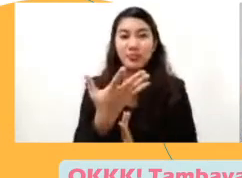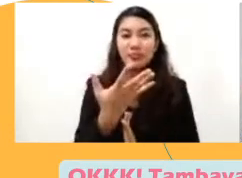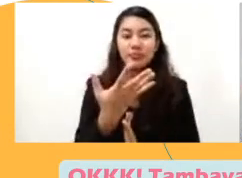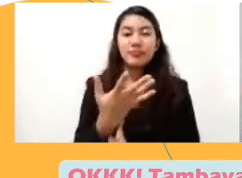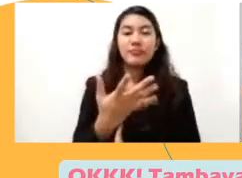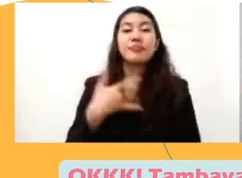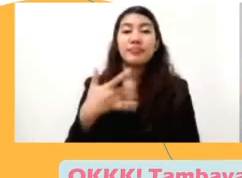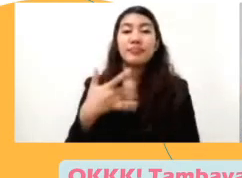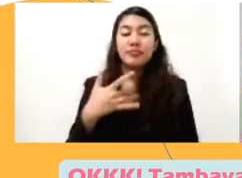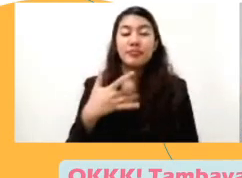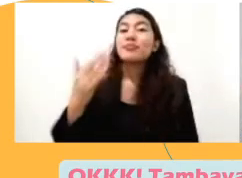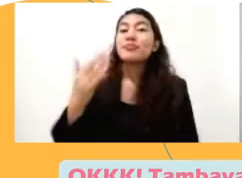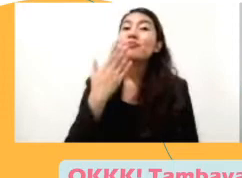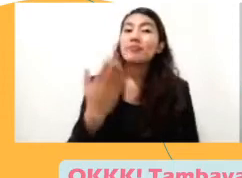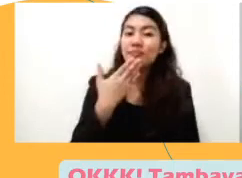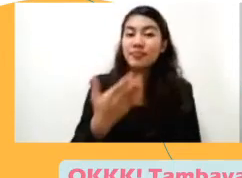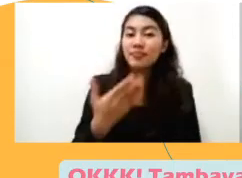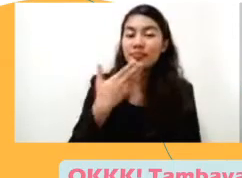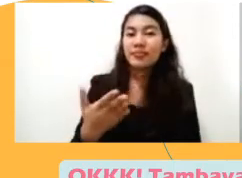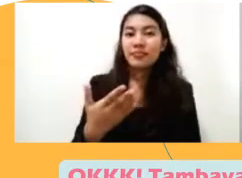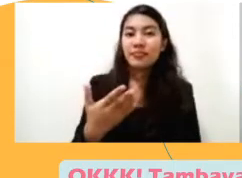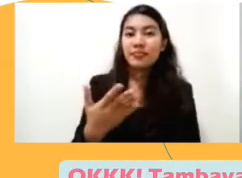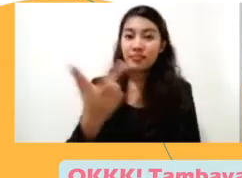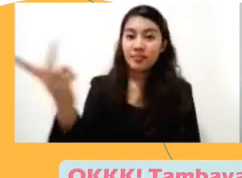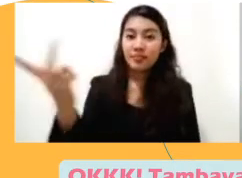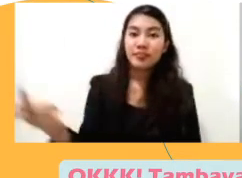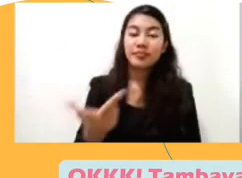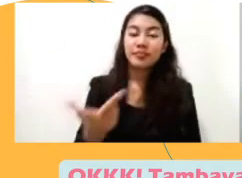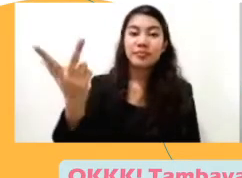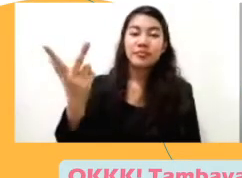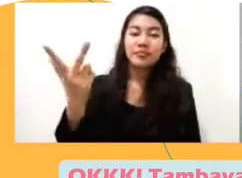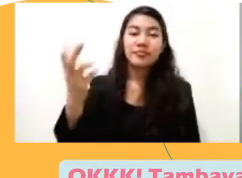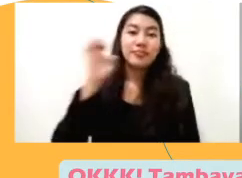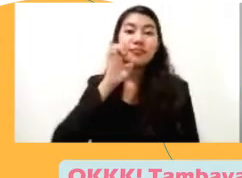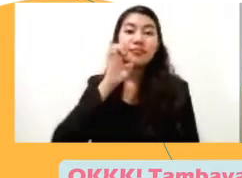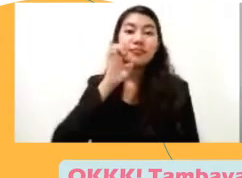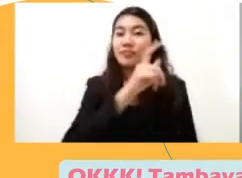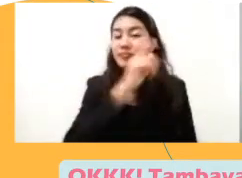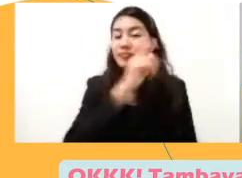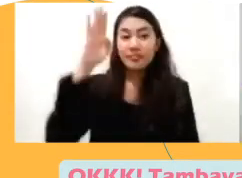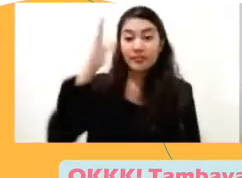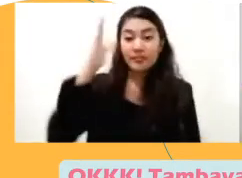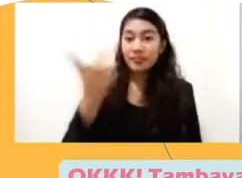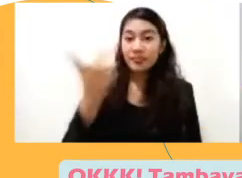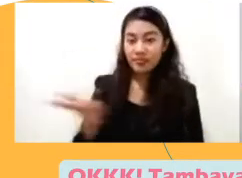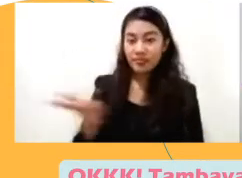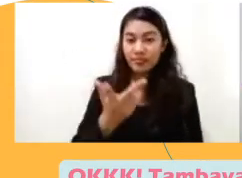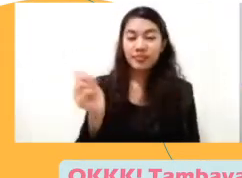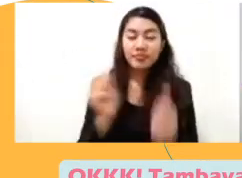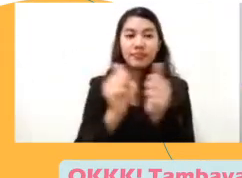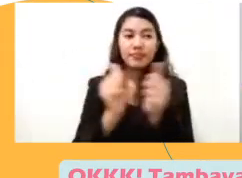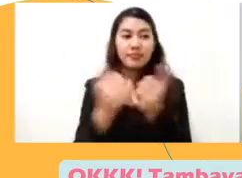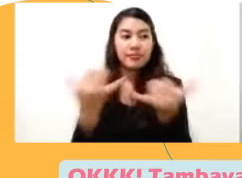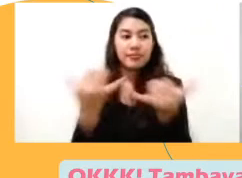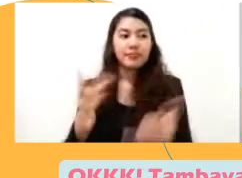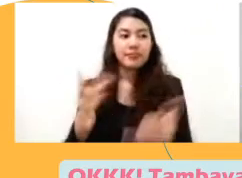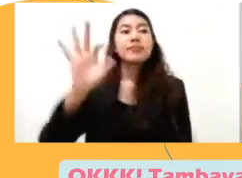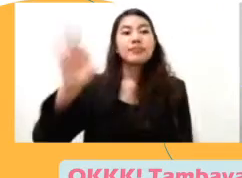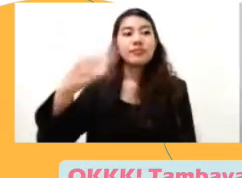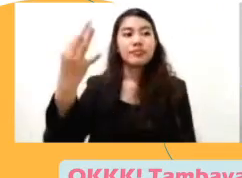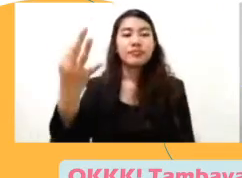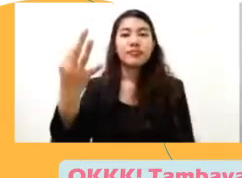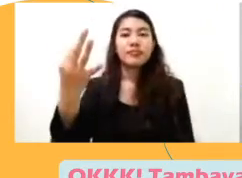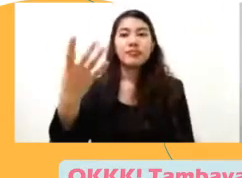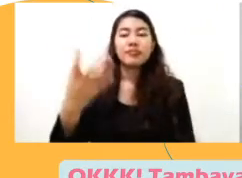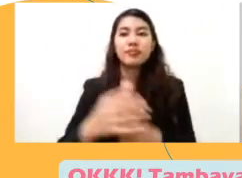Maraming salamat, Ate Franz, Ate Erica, Ate Teresa, Kuya Brian, sa inyong pagsama sa atin dito sa episode 9 ng